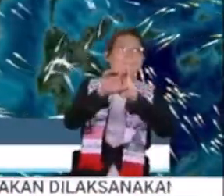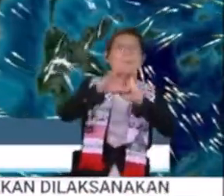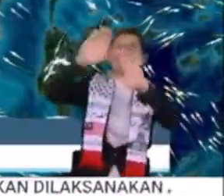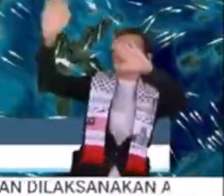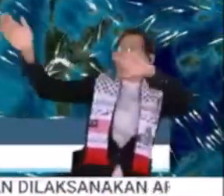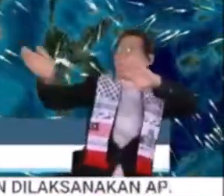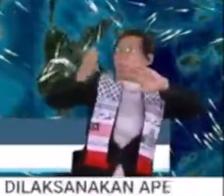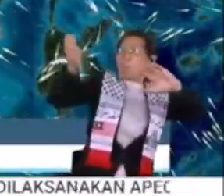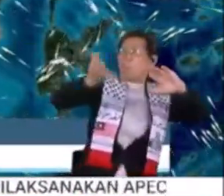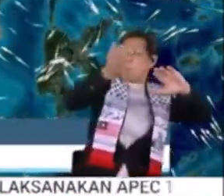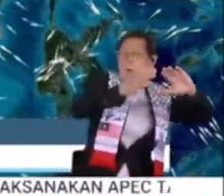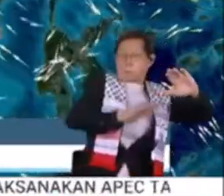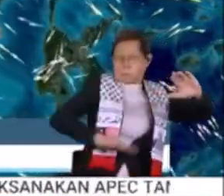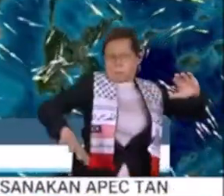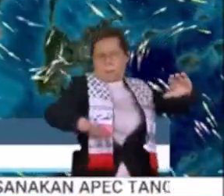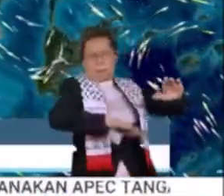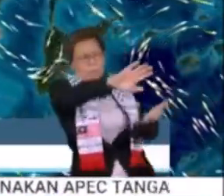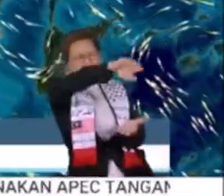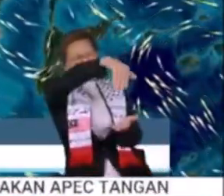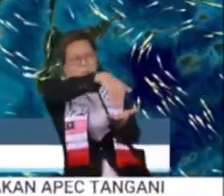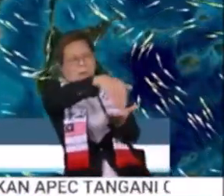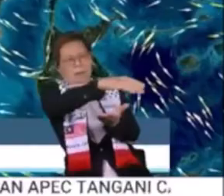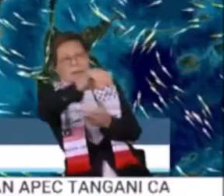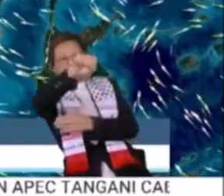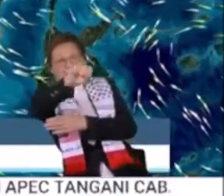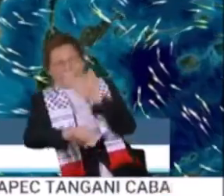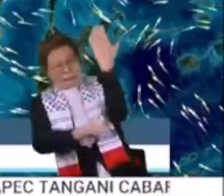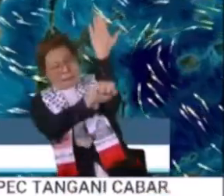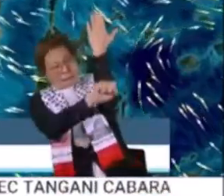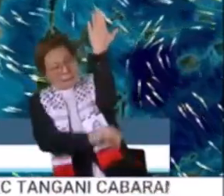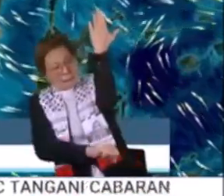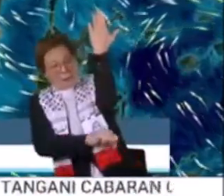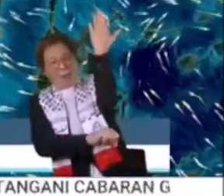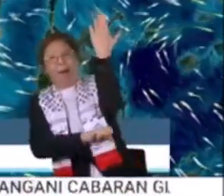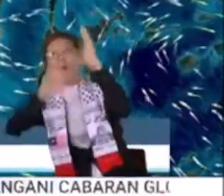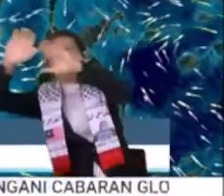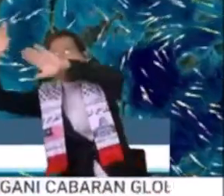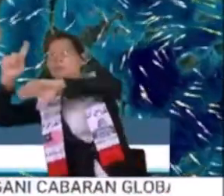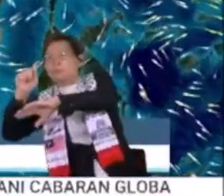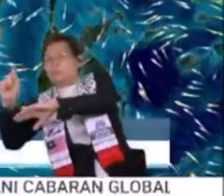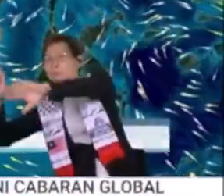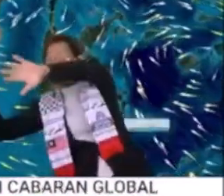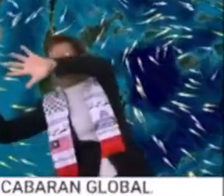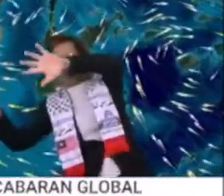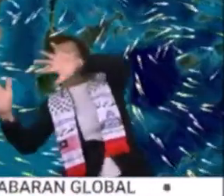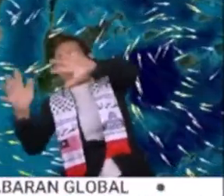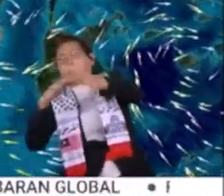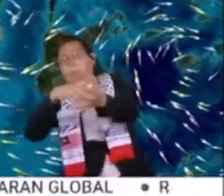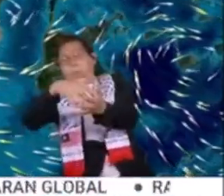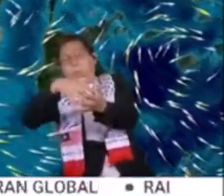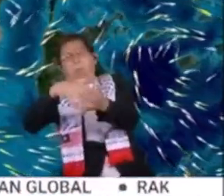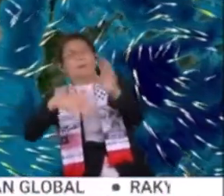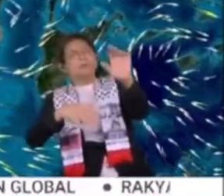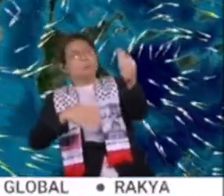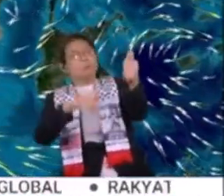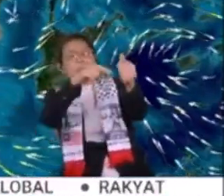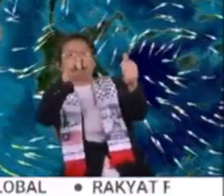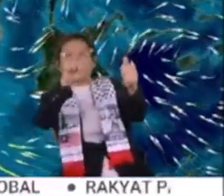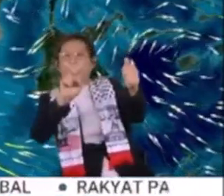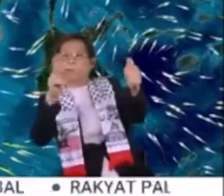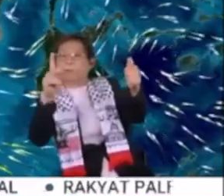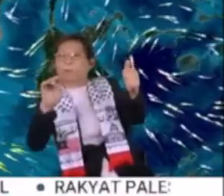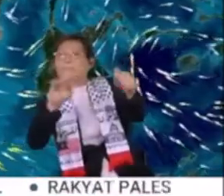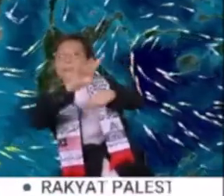permukaan. Dapat diperhatikan di sekitar bahagian tengah dan selatan semenanjung, angin timuran bertiup dengan kelajuan lemah antara 10 ke 20 km